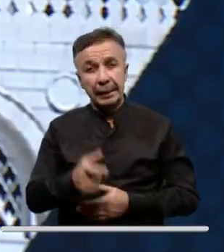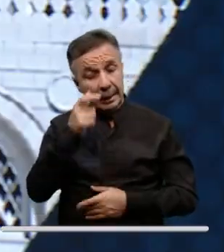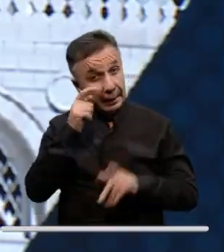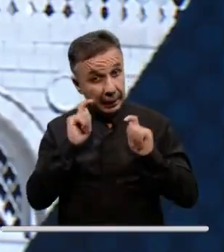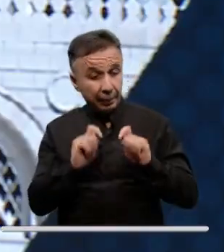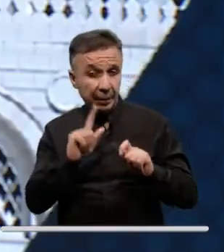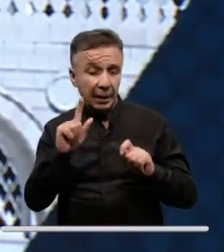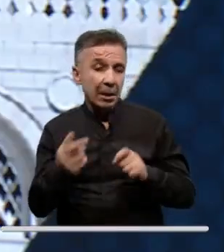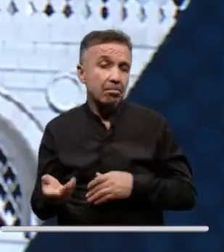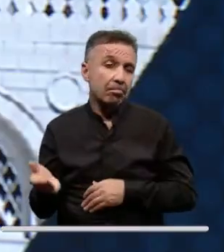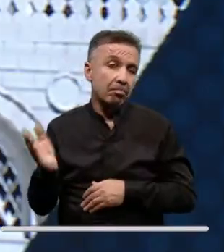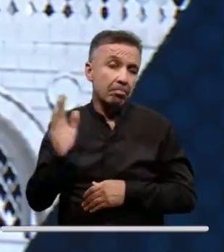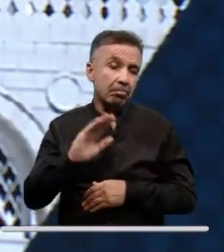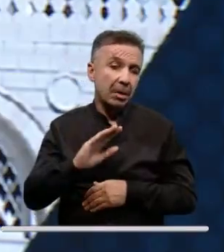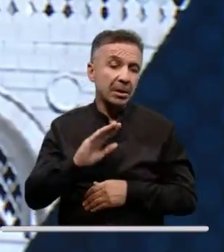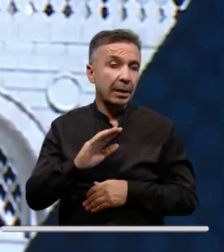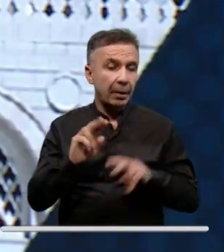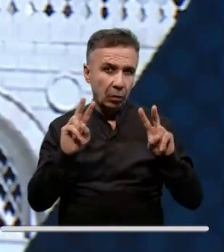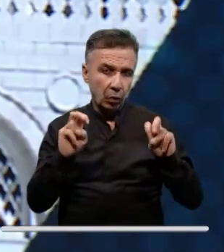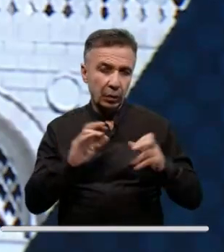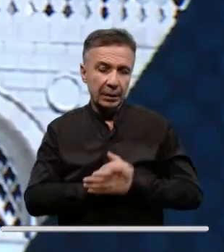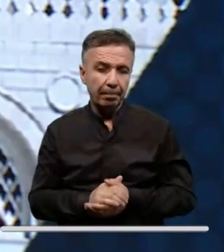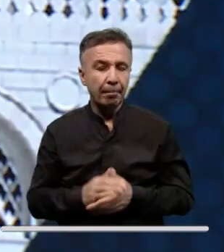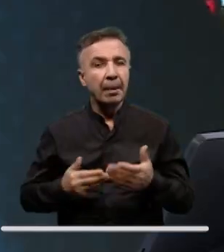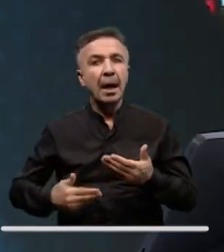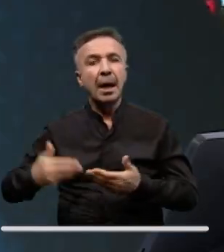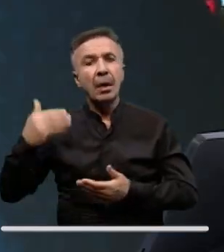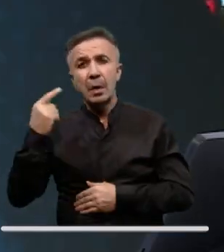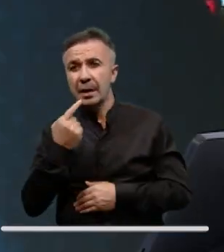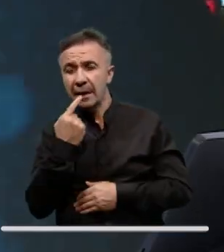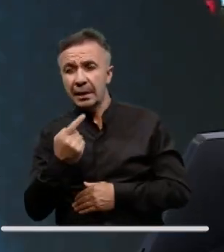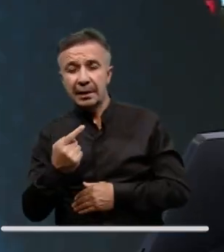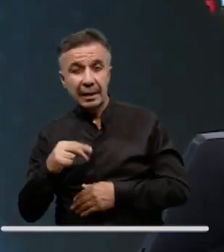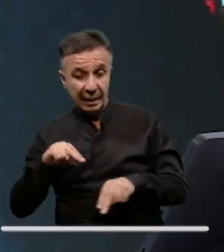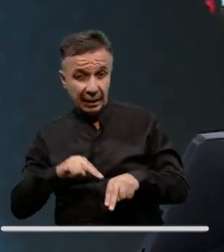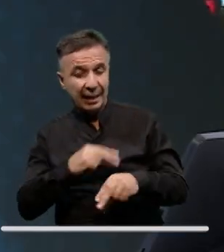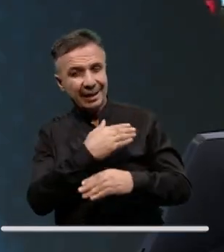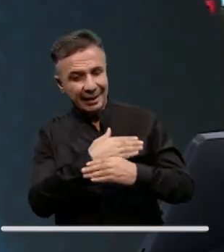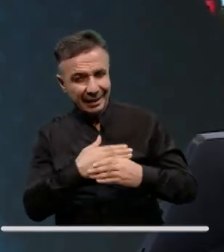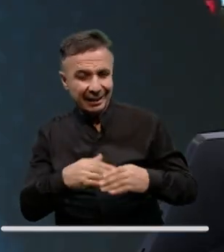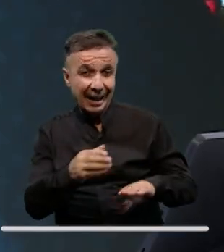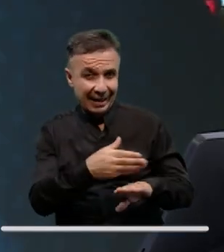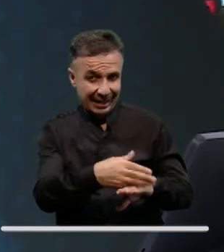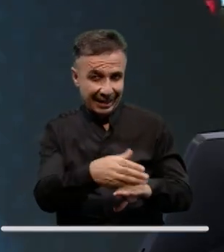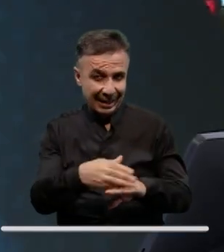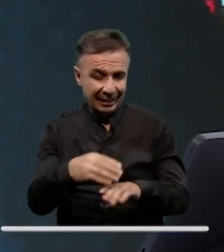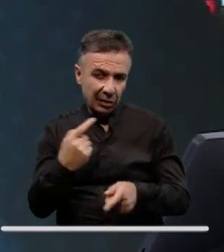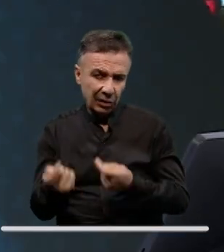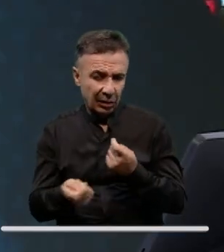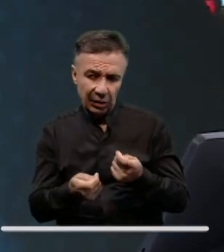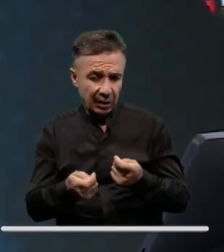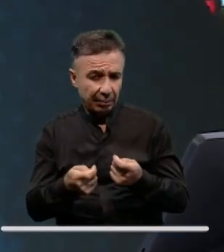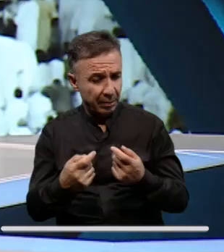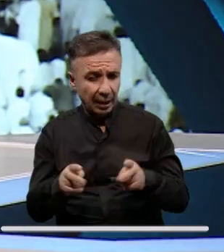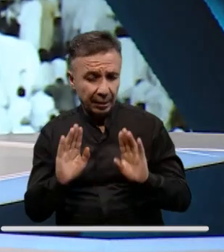edeceğimiz bir başka nokta ise nedir Biraz önce dedik ki kredi kartıyla taksitli işlem yapabiliriz